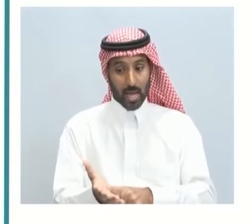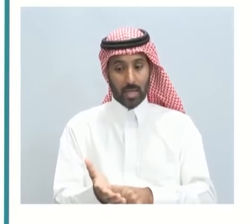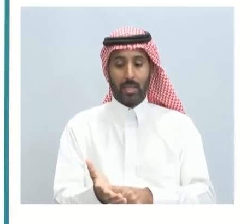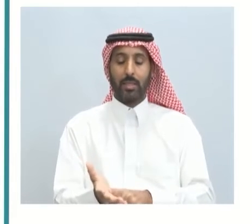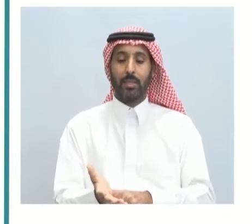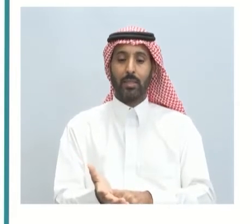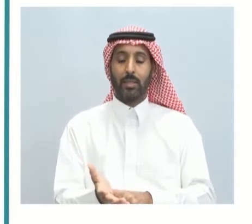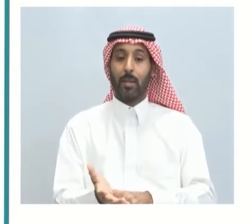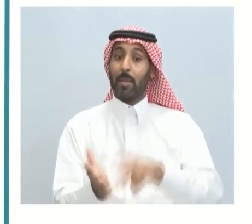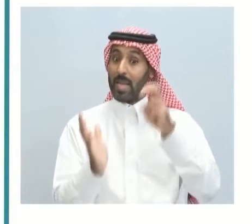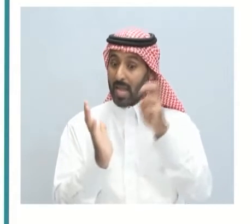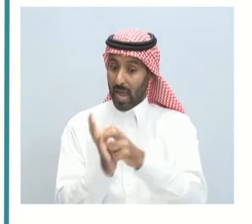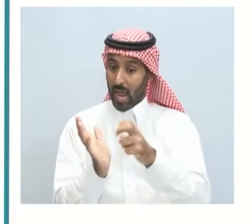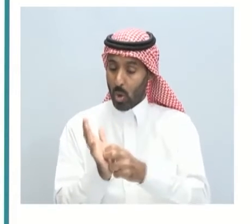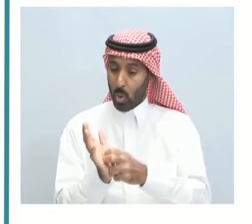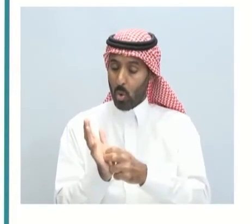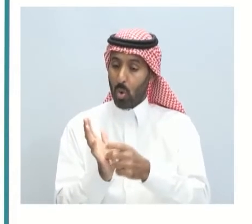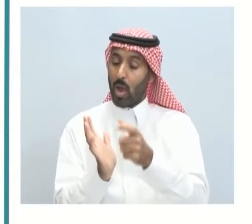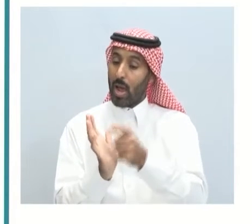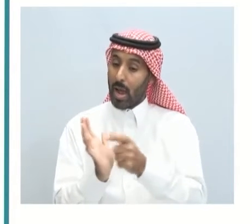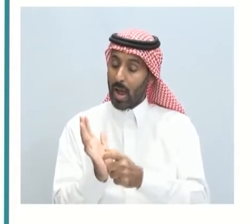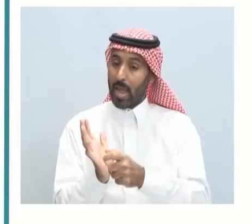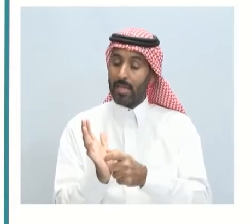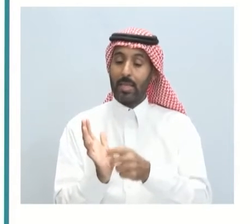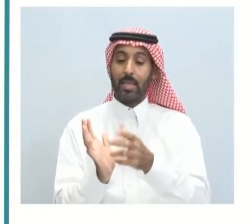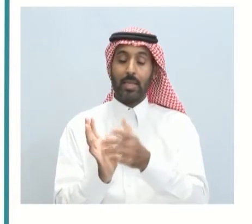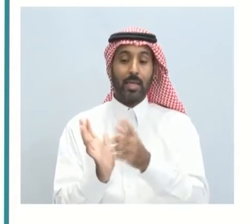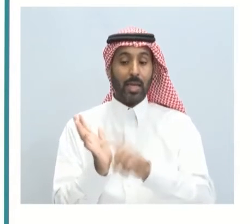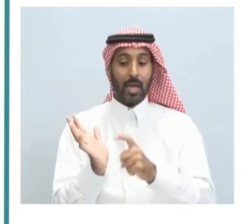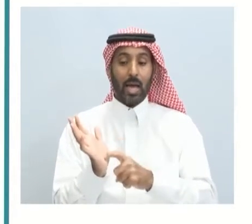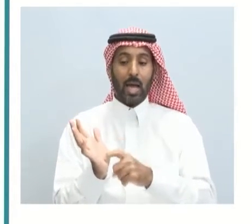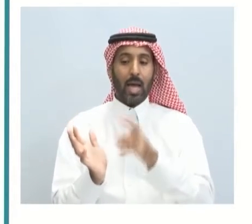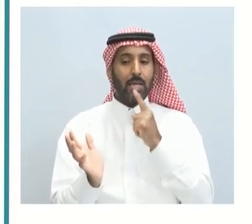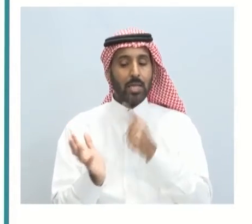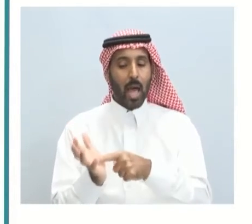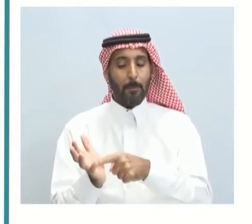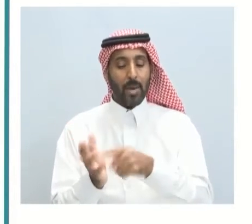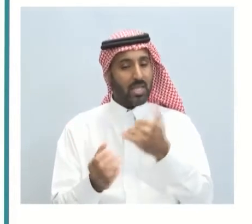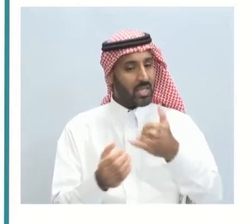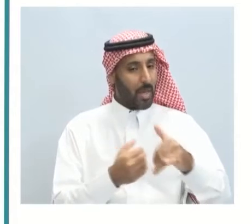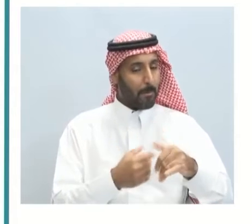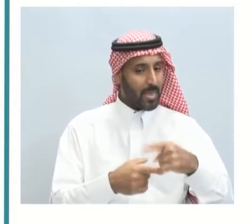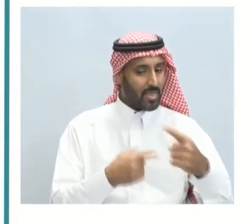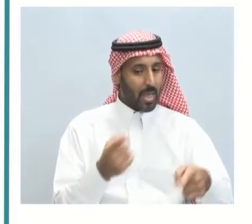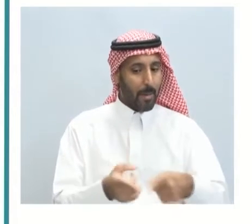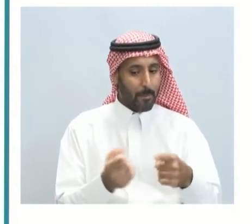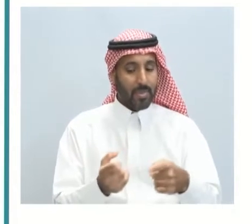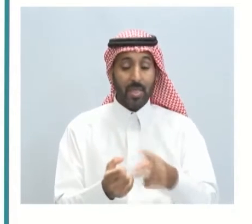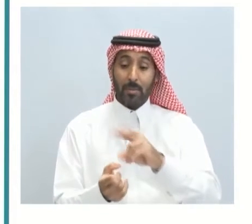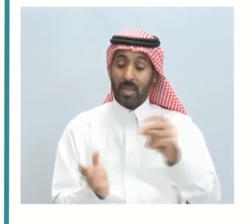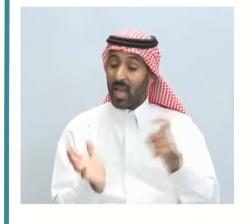بينما القانون هي قاعده تصف نمط معين في الطبيعه مثل